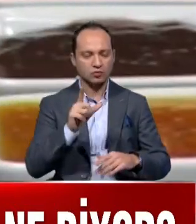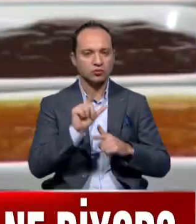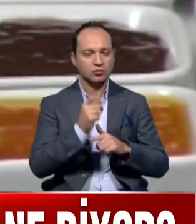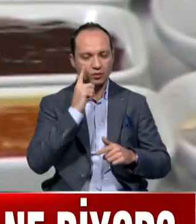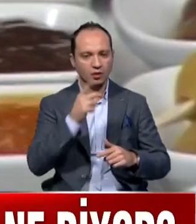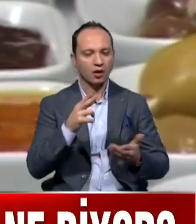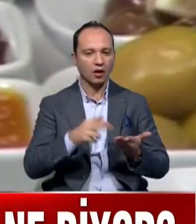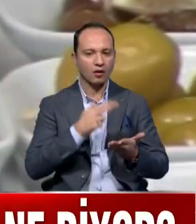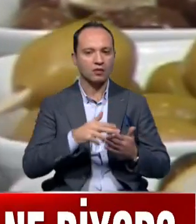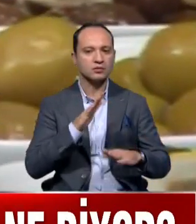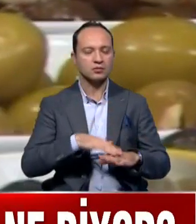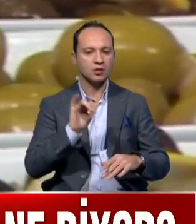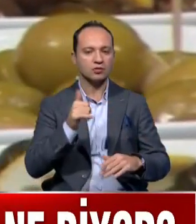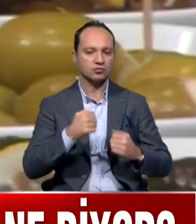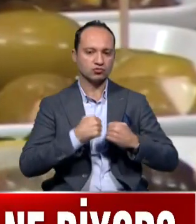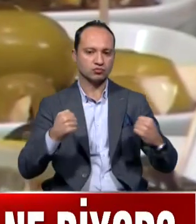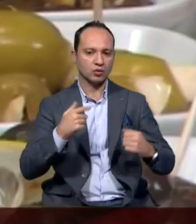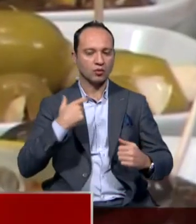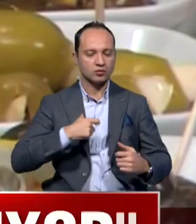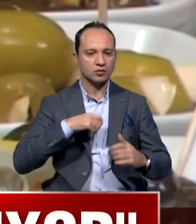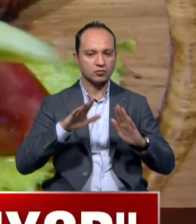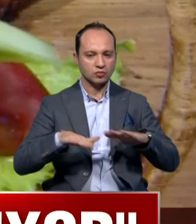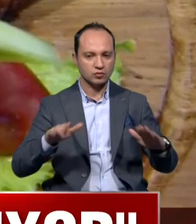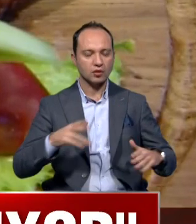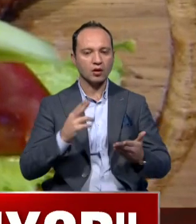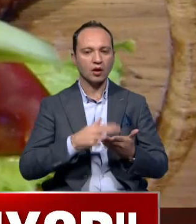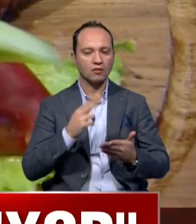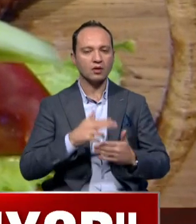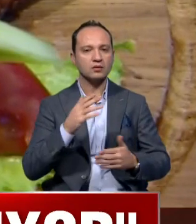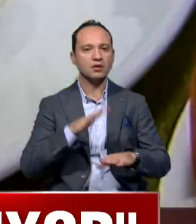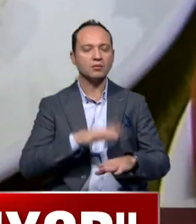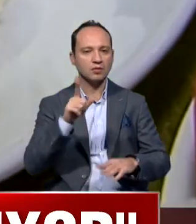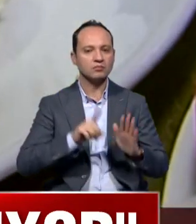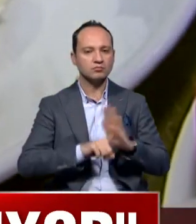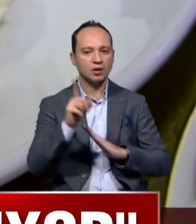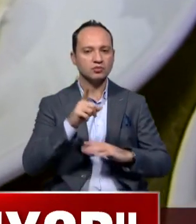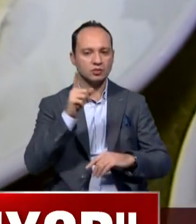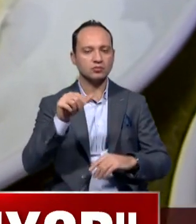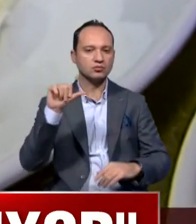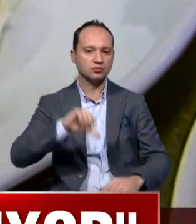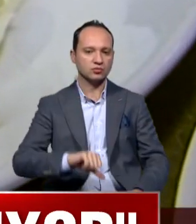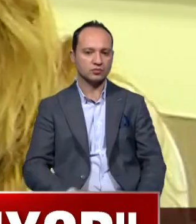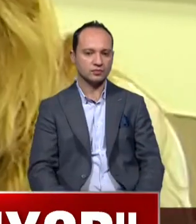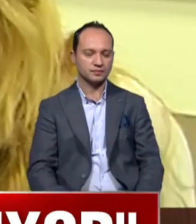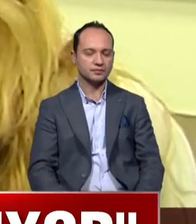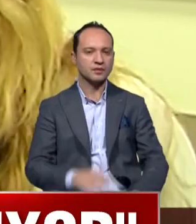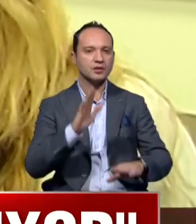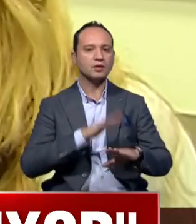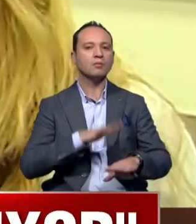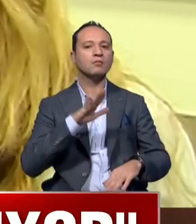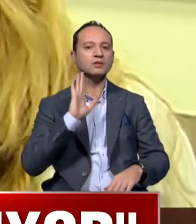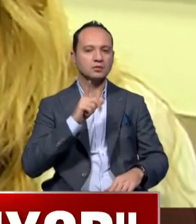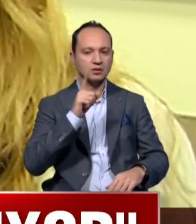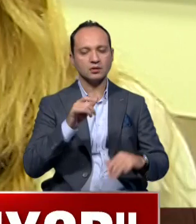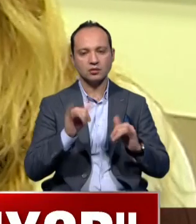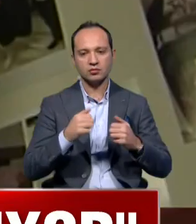Uzmanlara göre kahvaltı etmeyen kilo alıyor. Özellikle çocuklarda kahvaltı etmemek başarı oranını düşürüyor. Yapmazsak genellikle